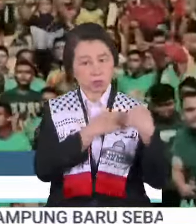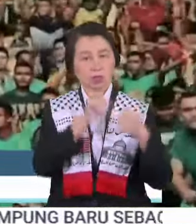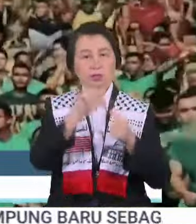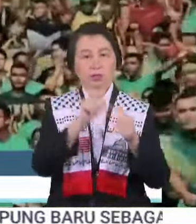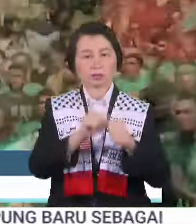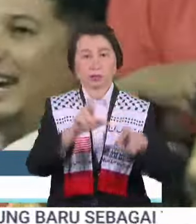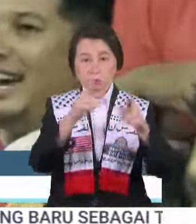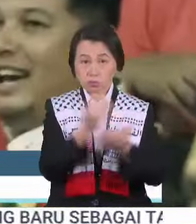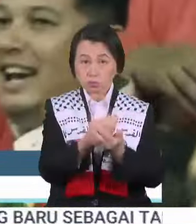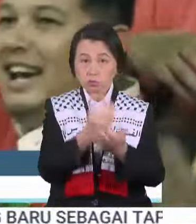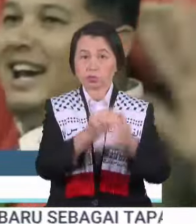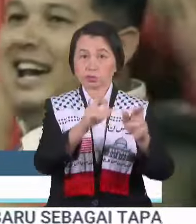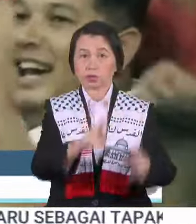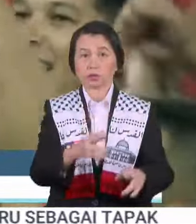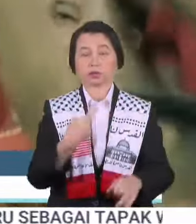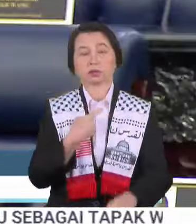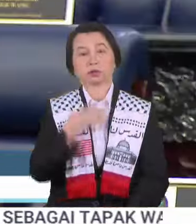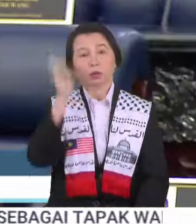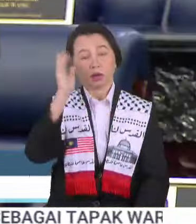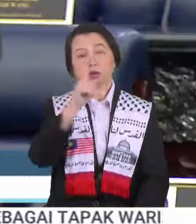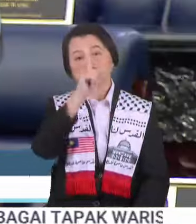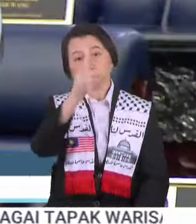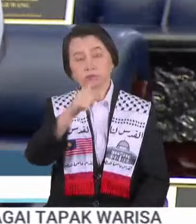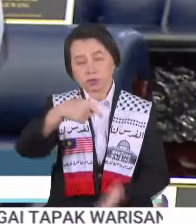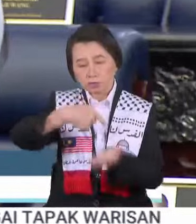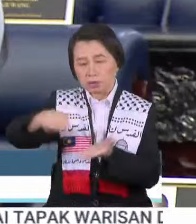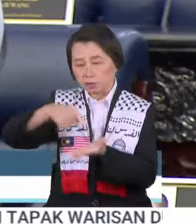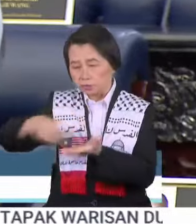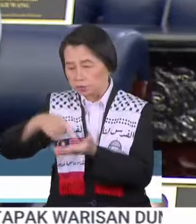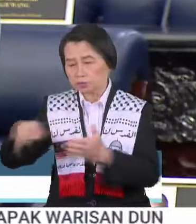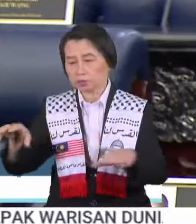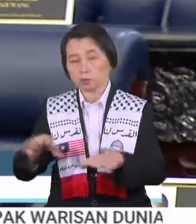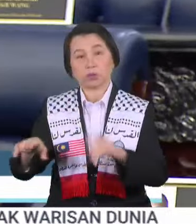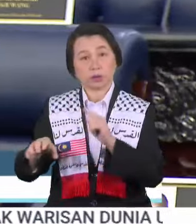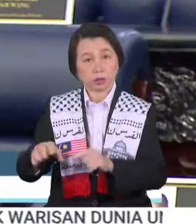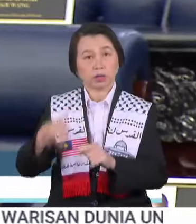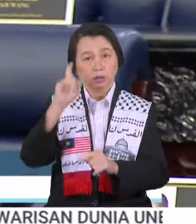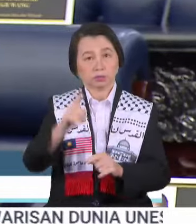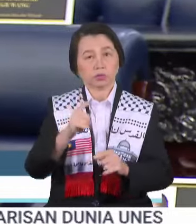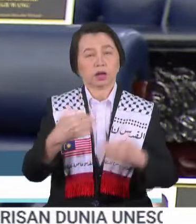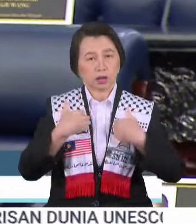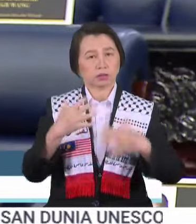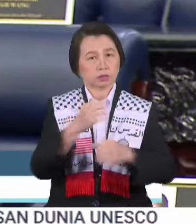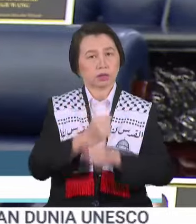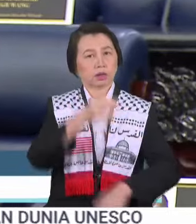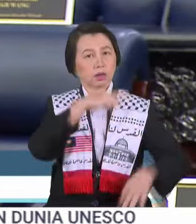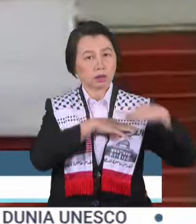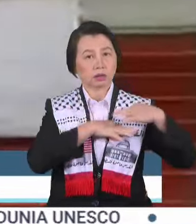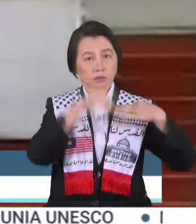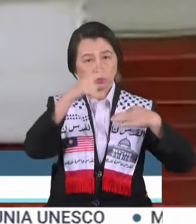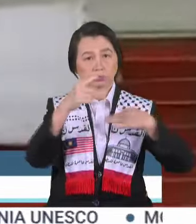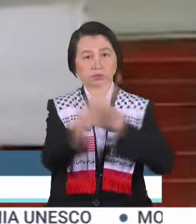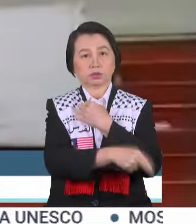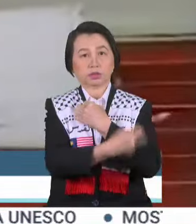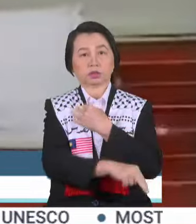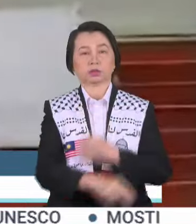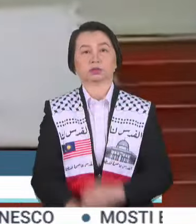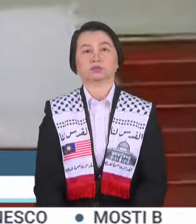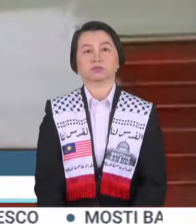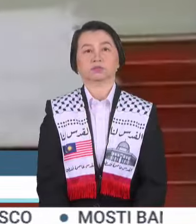rakyat dan kita akan pastikan perbelanjaan yang kita nak lakukan ini mesti mendatangkan hasil kepada negara.